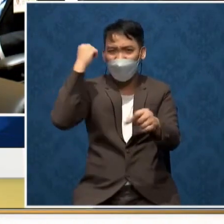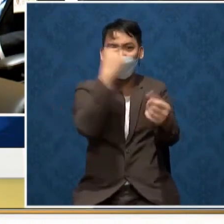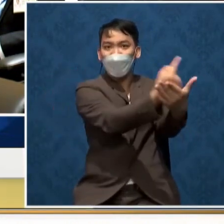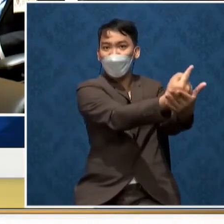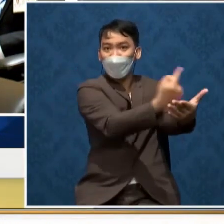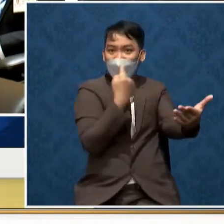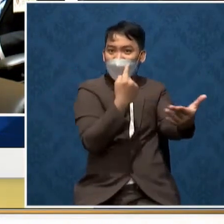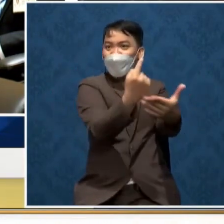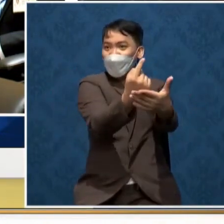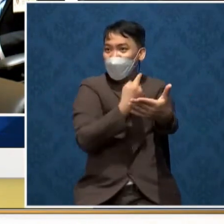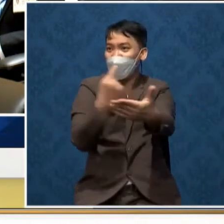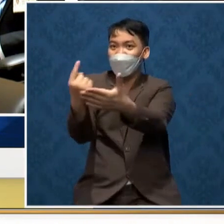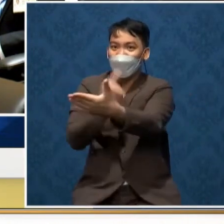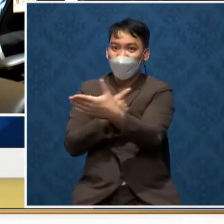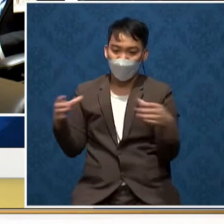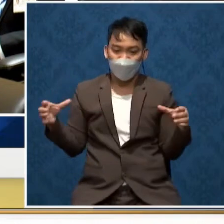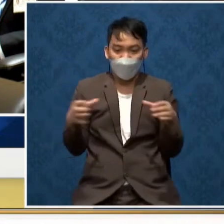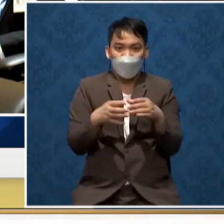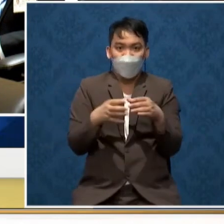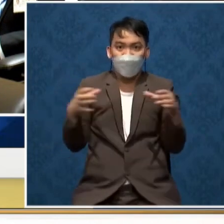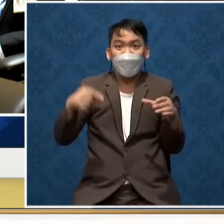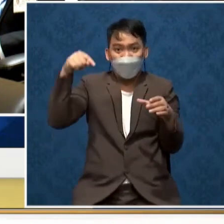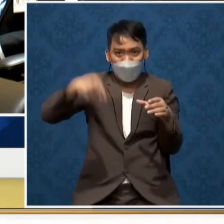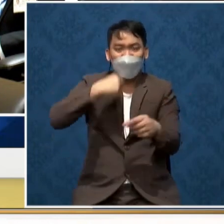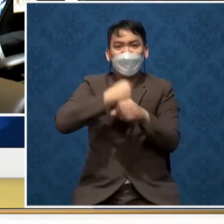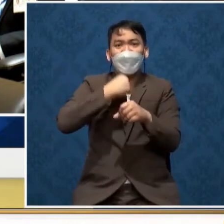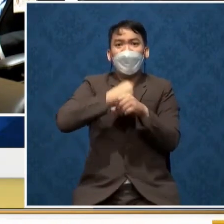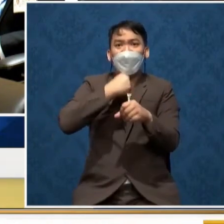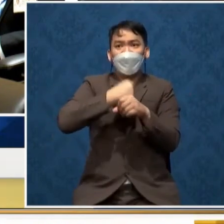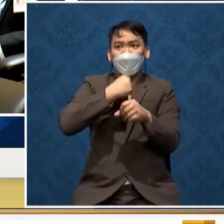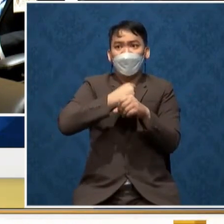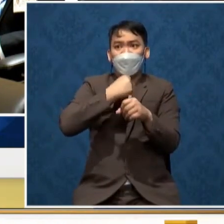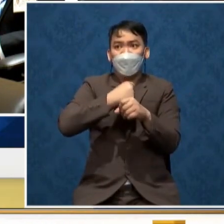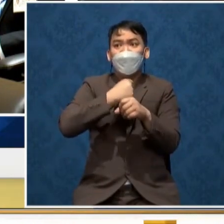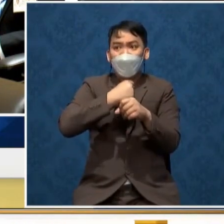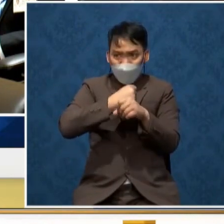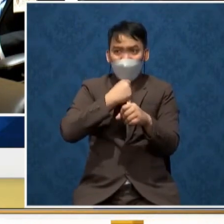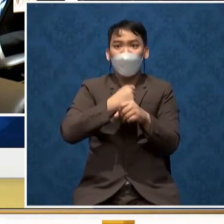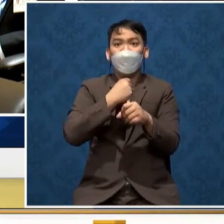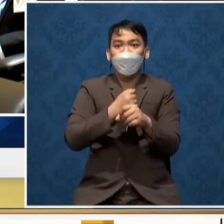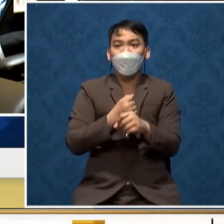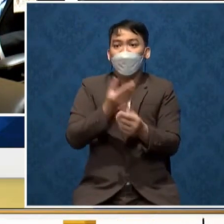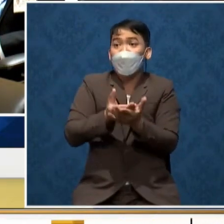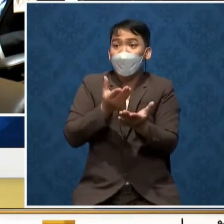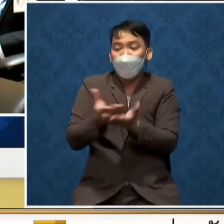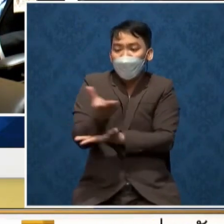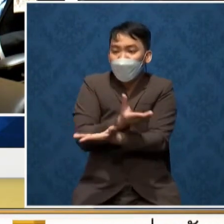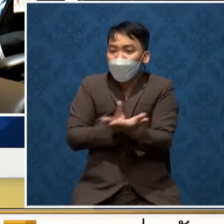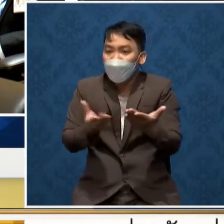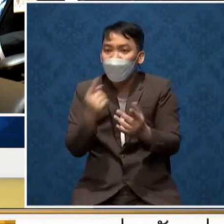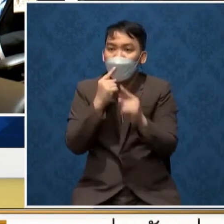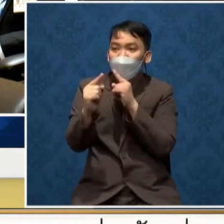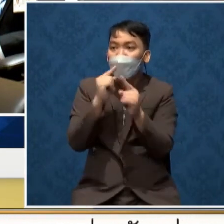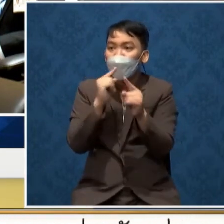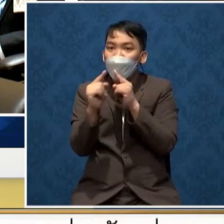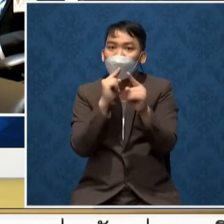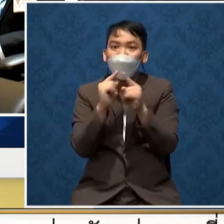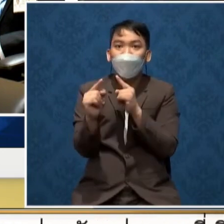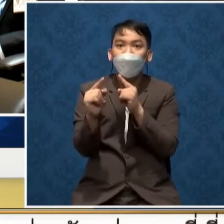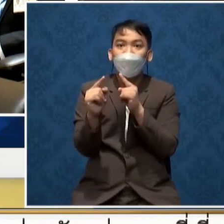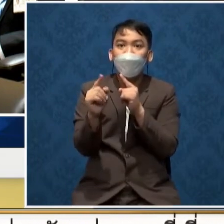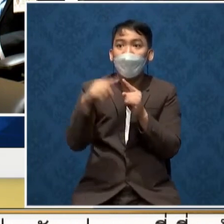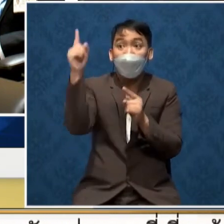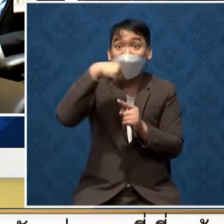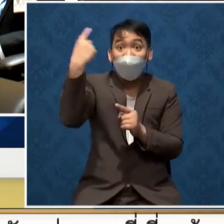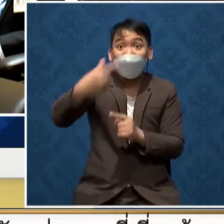งบประมาณไปพิจารณางบประมาณตามที่หน่วยรับงบประมาณไม่ว่าจะเป็นหน่วยรับที่เป็นกระทรวงทบว